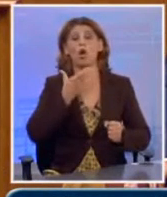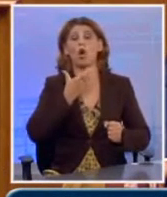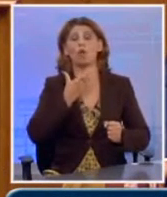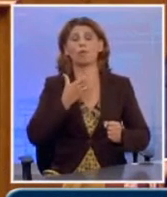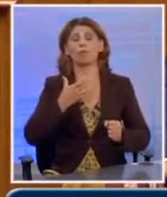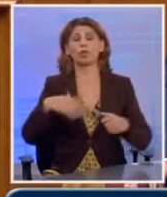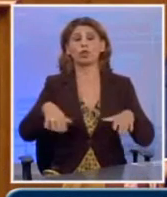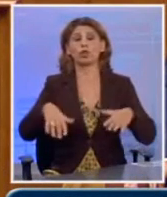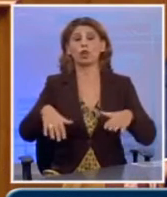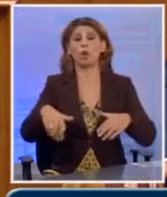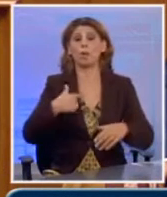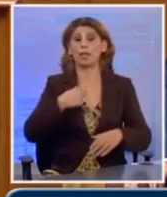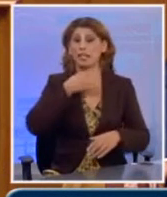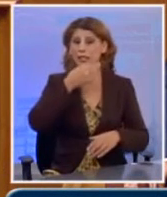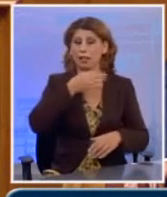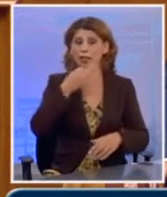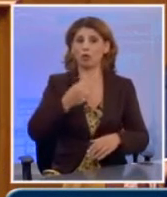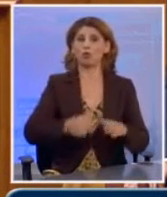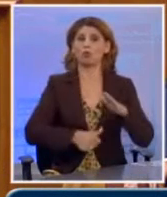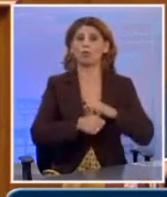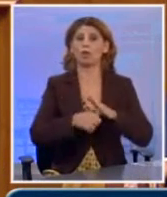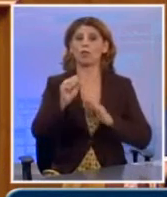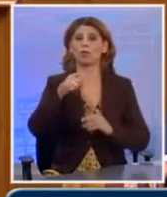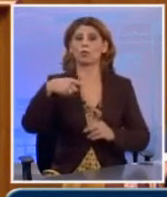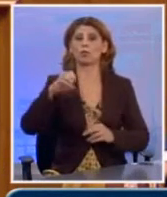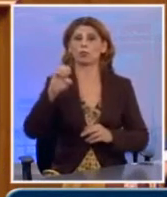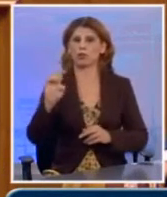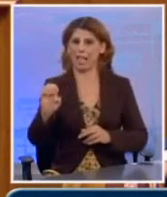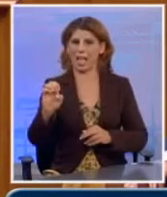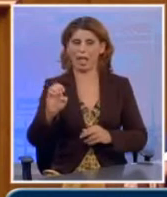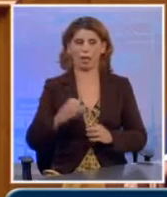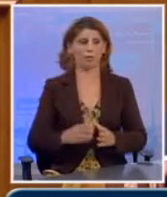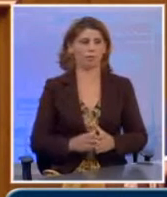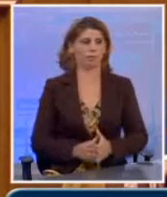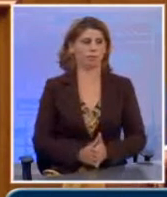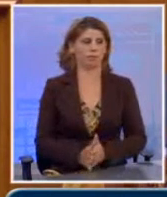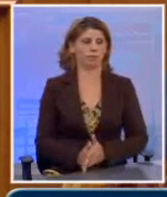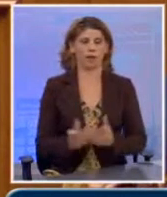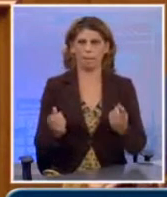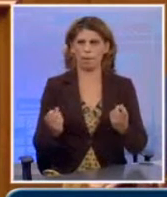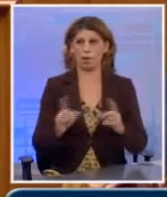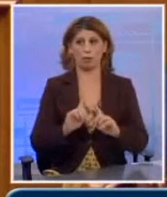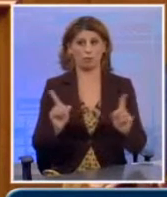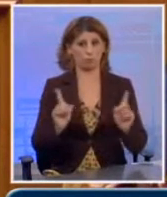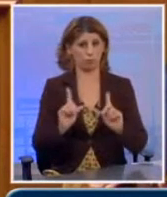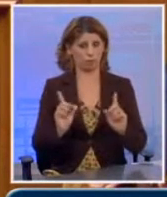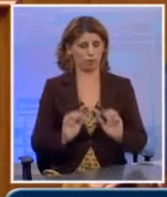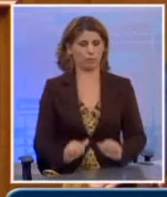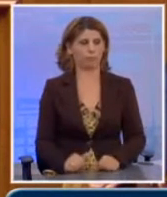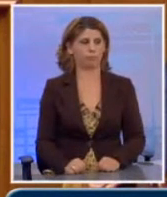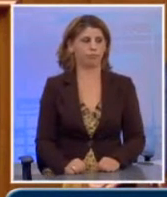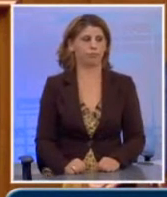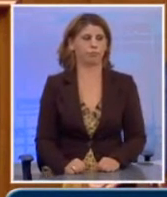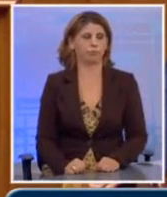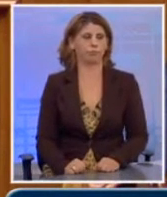του Προέδρου του ΣΤΕ. Αλλά μην προκαλείτε, κύριε... Δεν προκαλώ, κύριε Πρόεδρε. Υπουργέ.